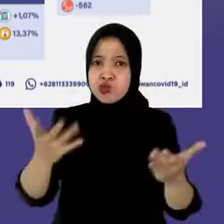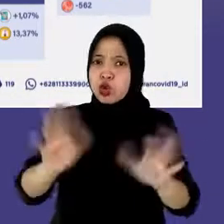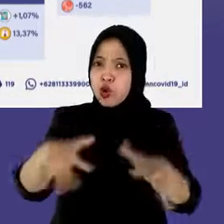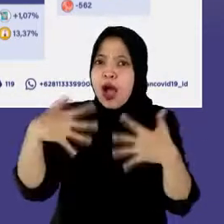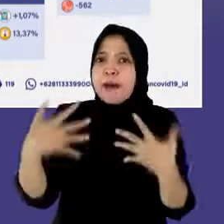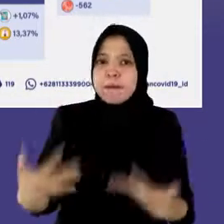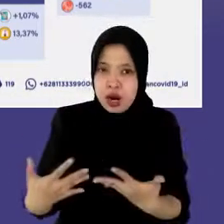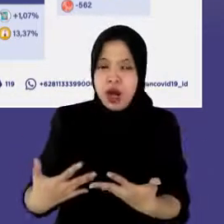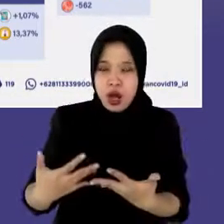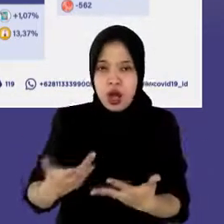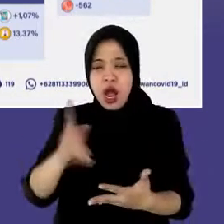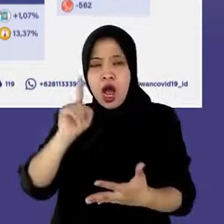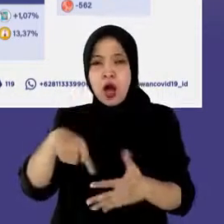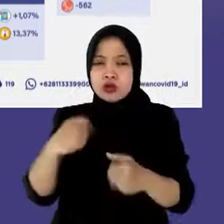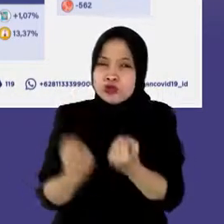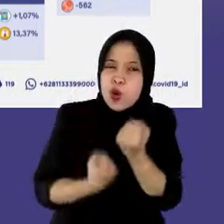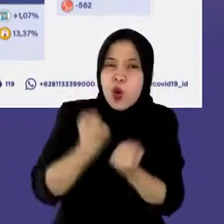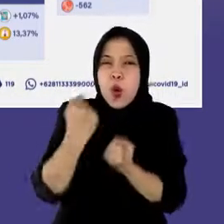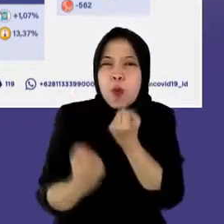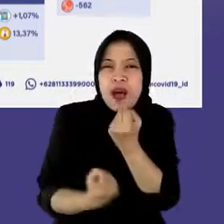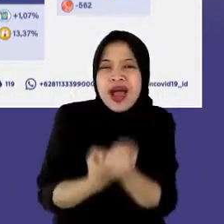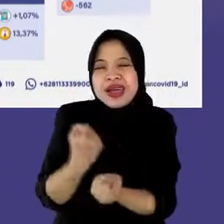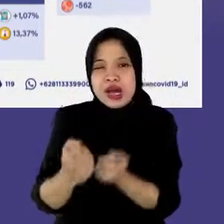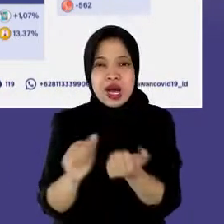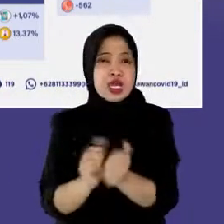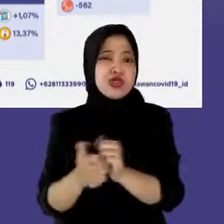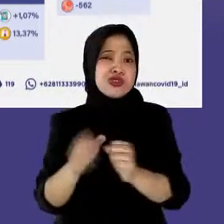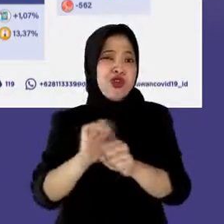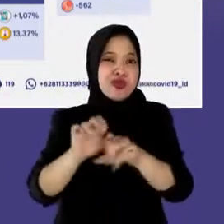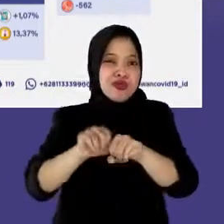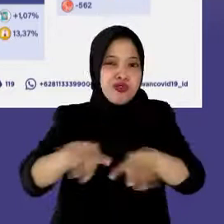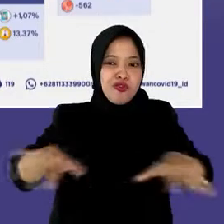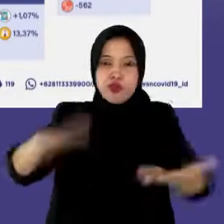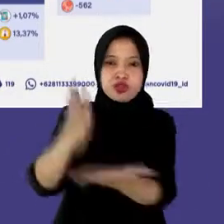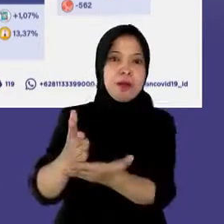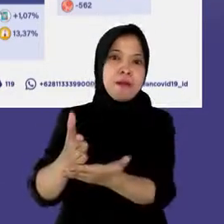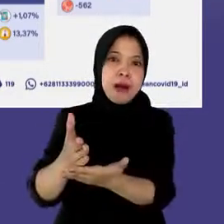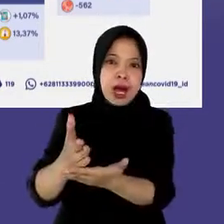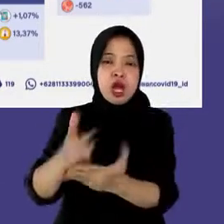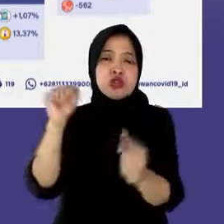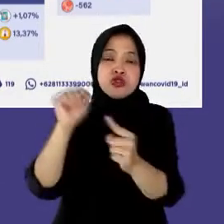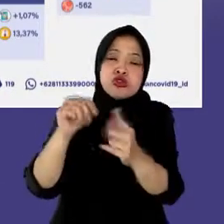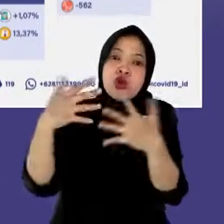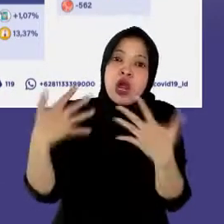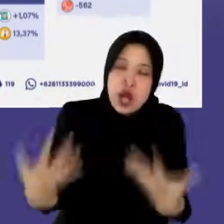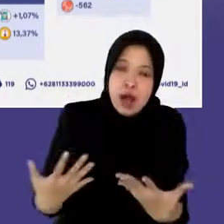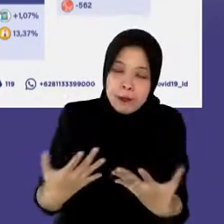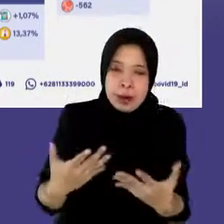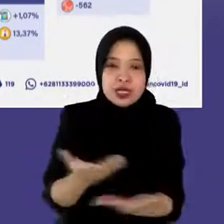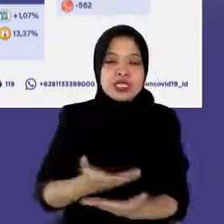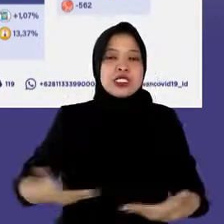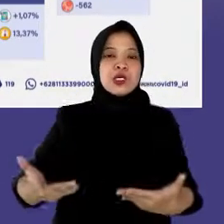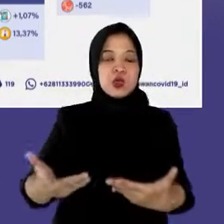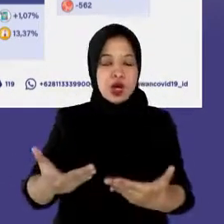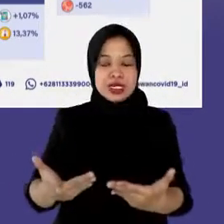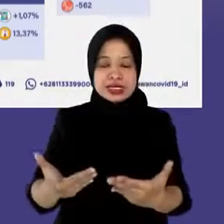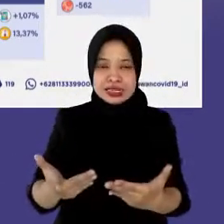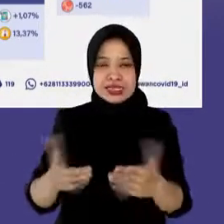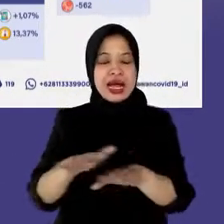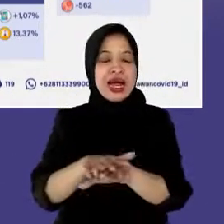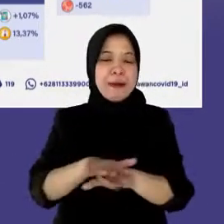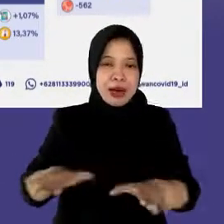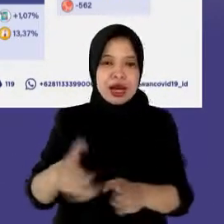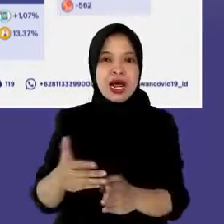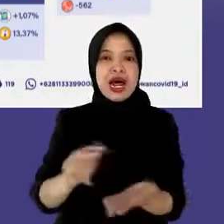semua untuk dapat terus berupaya menekan kasus kopi 19 setidaknya hingga mencapai keadaan seperti sebelum